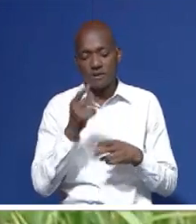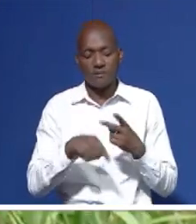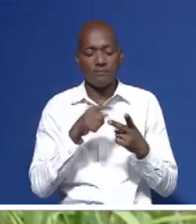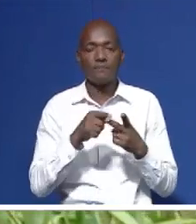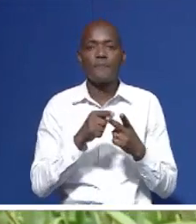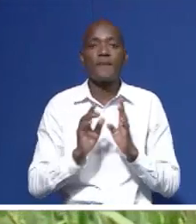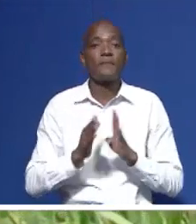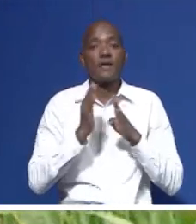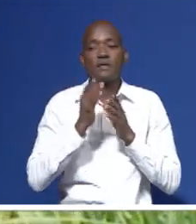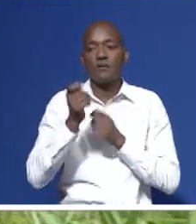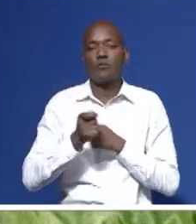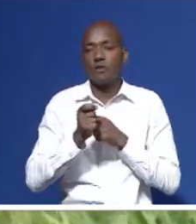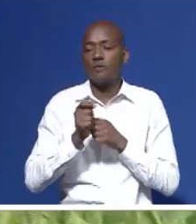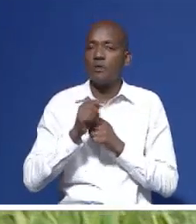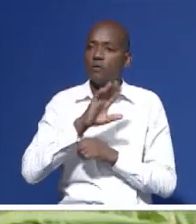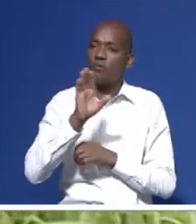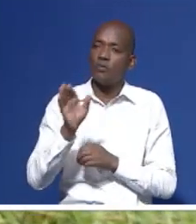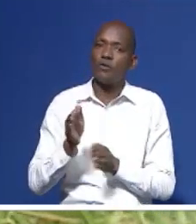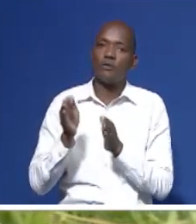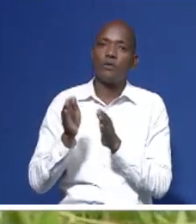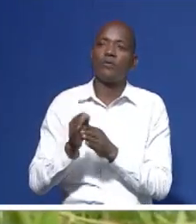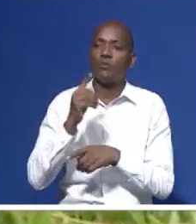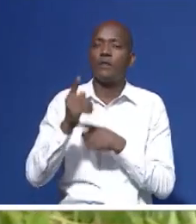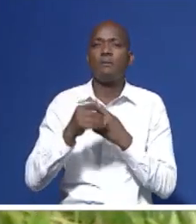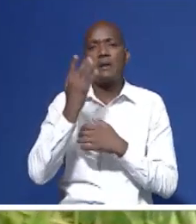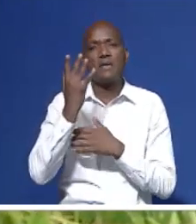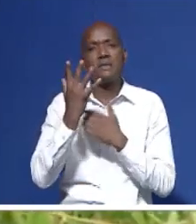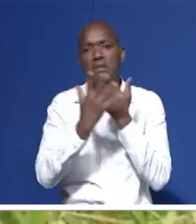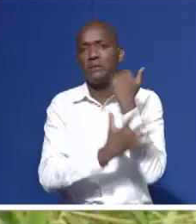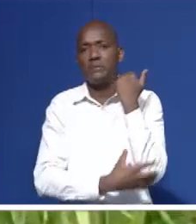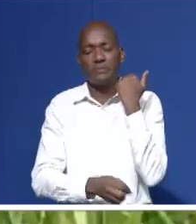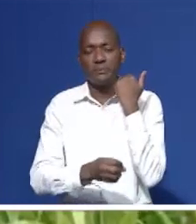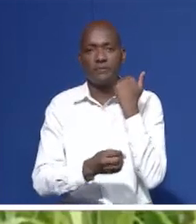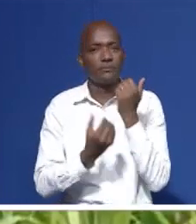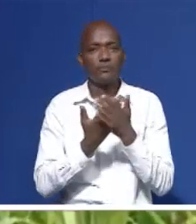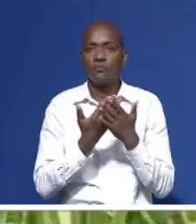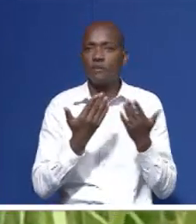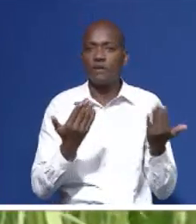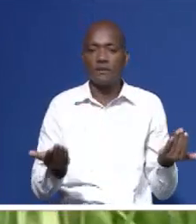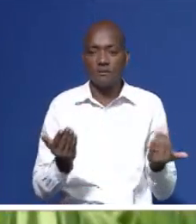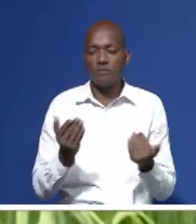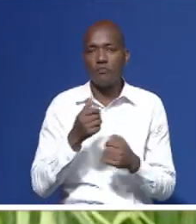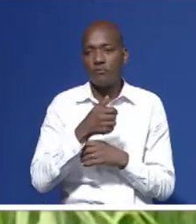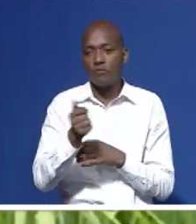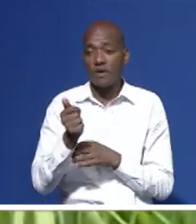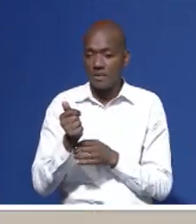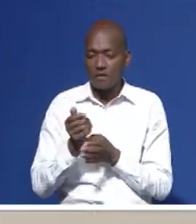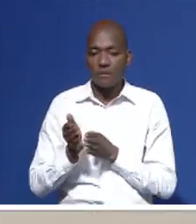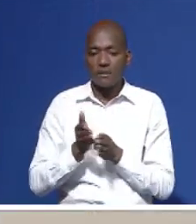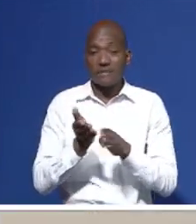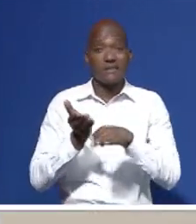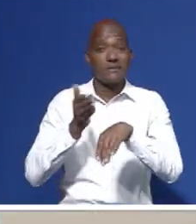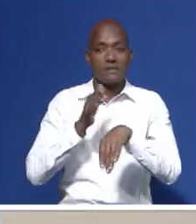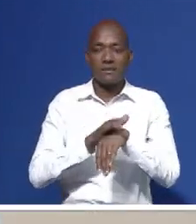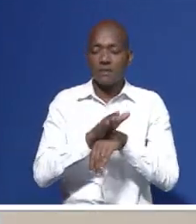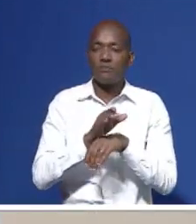kumeathiri maisha ya wakulima wadogo kuendelea kuwa na maisha duni kutokana na imeleku, kwa sababu skimu kwa wao ndio kitovu. Kitendo